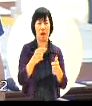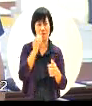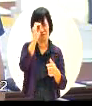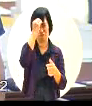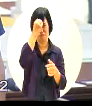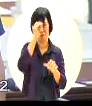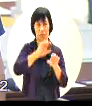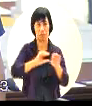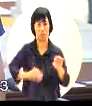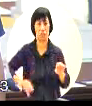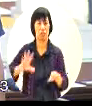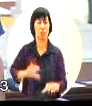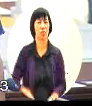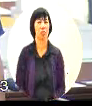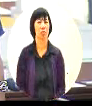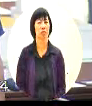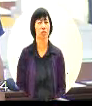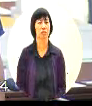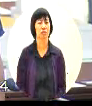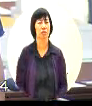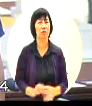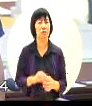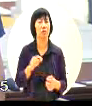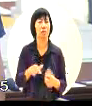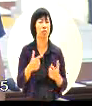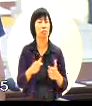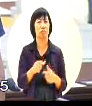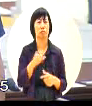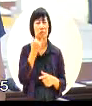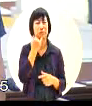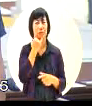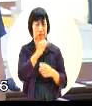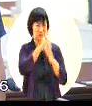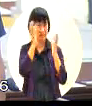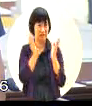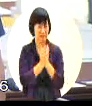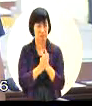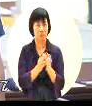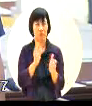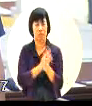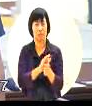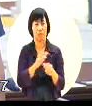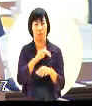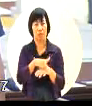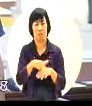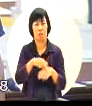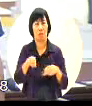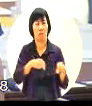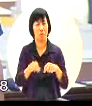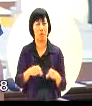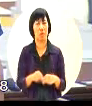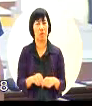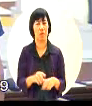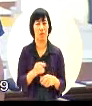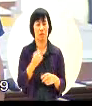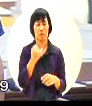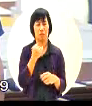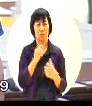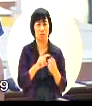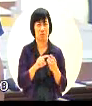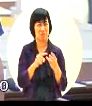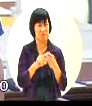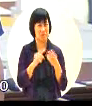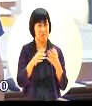啊呢？啊，所以毋是讲吼，这所在会当整体来甲规划。啊，规划话的时阵，这条路是算分落开